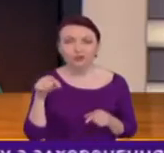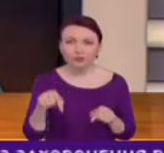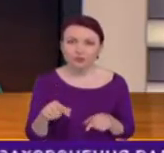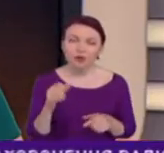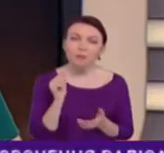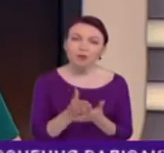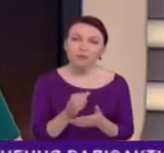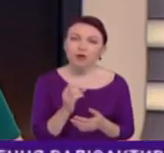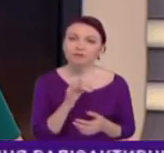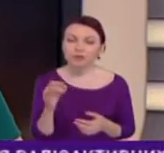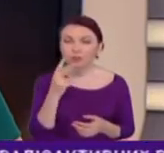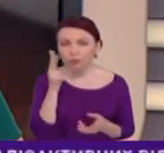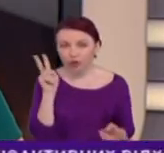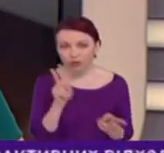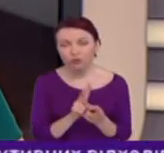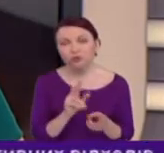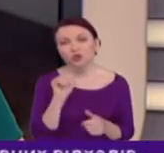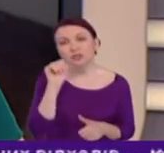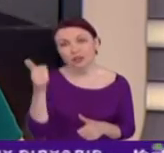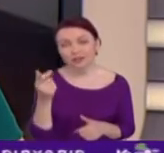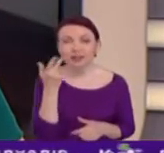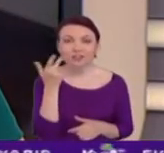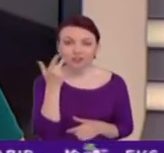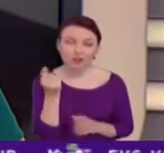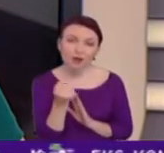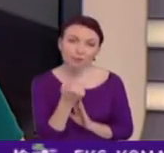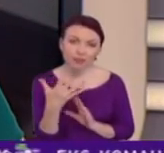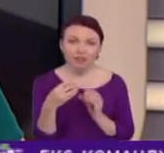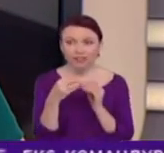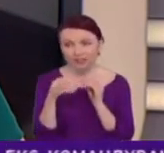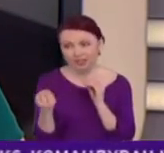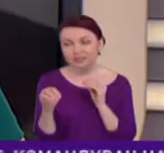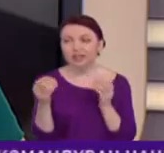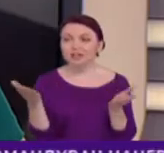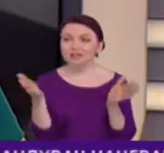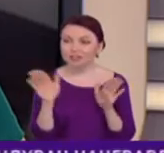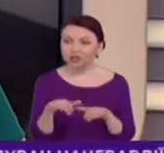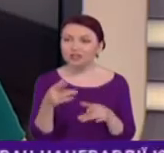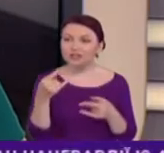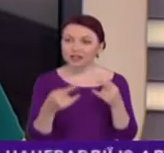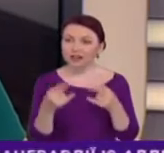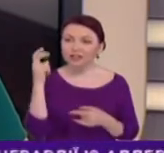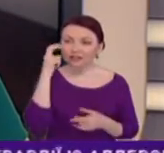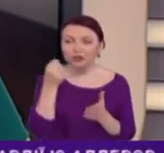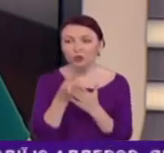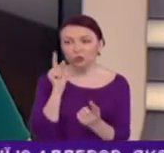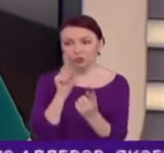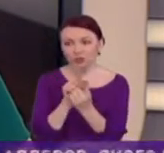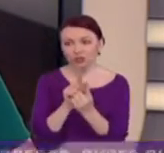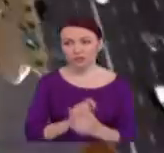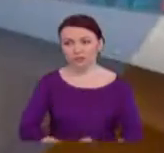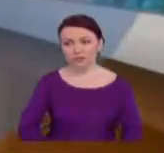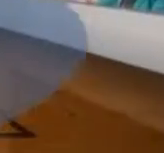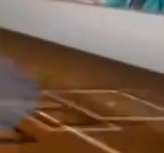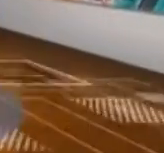у прямому ефірі ми з вами побачимося вже завтра, як завжди, о 15:10. Тож залишайтеся на телеканалі Київ і до зустрічі.